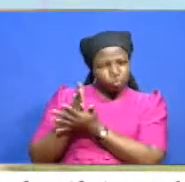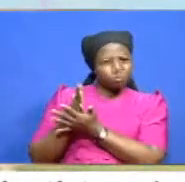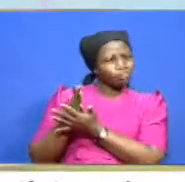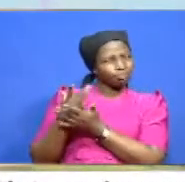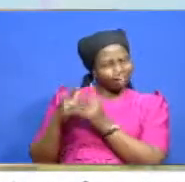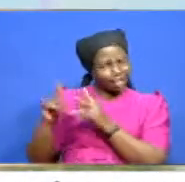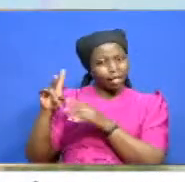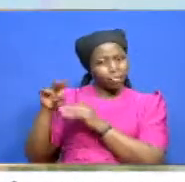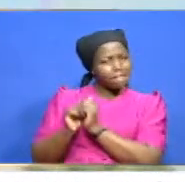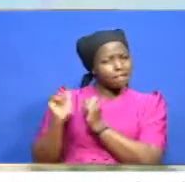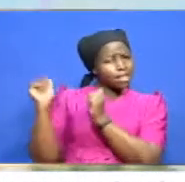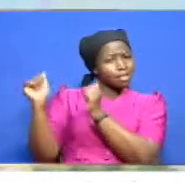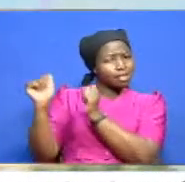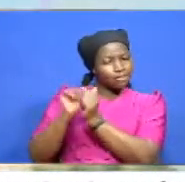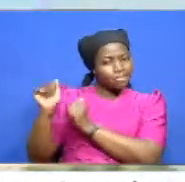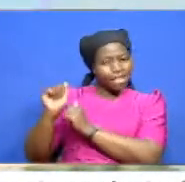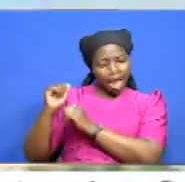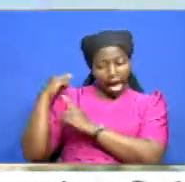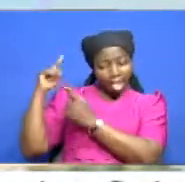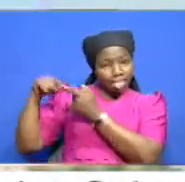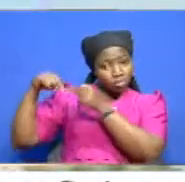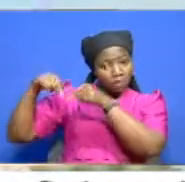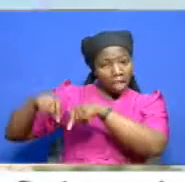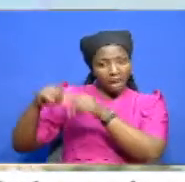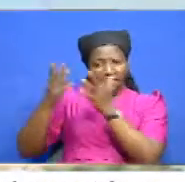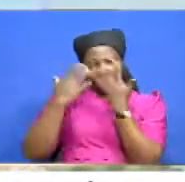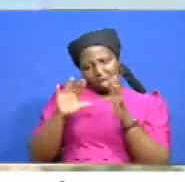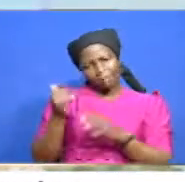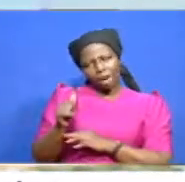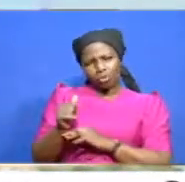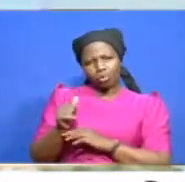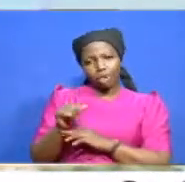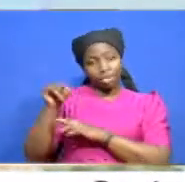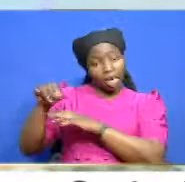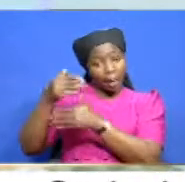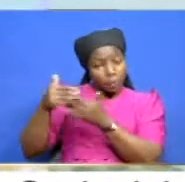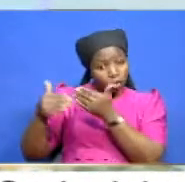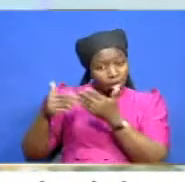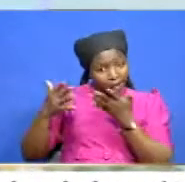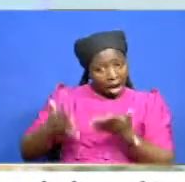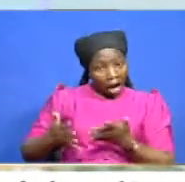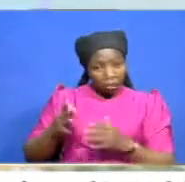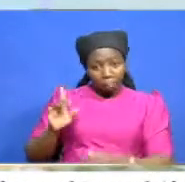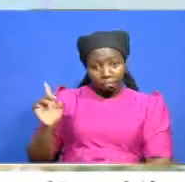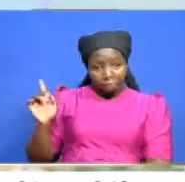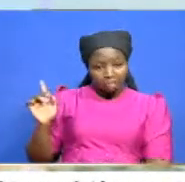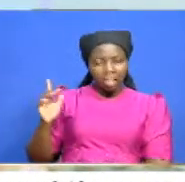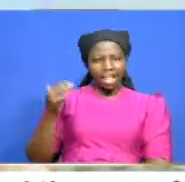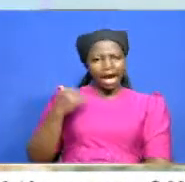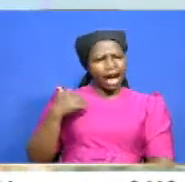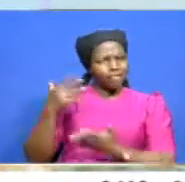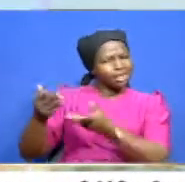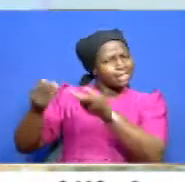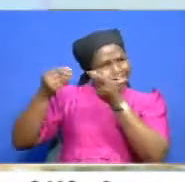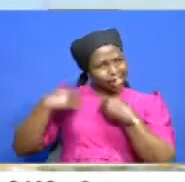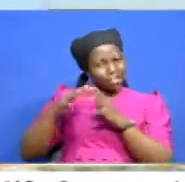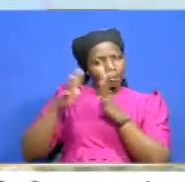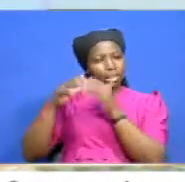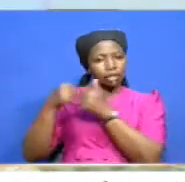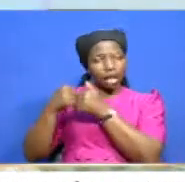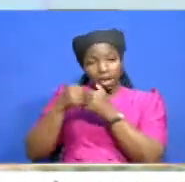mpaka kufikia sahihi halija kuwa complete. Na hili jengo sahihi limeleta changamoto nyingi kwa